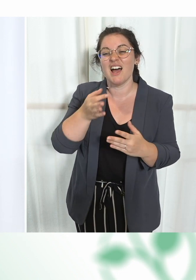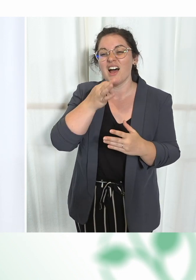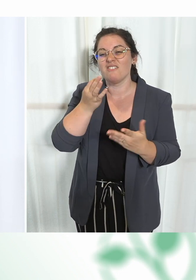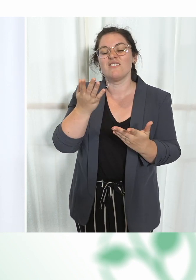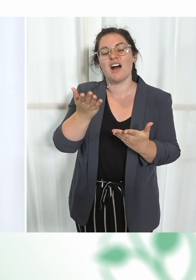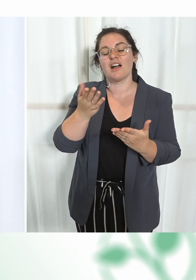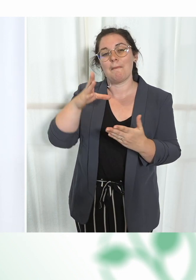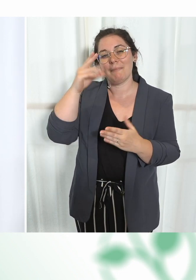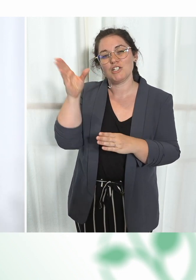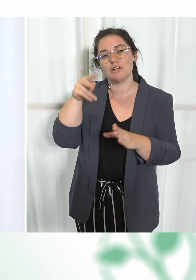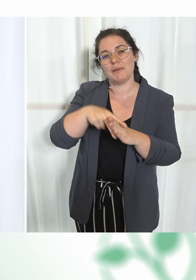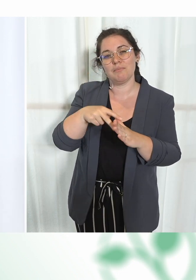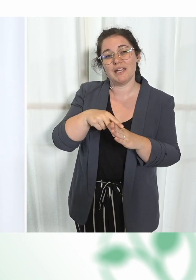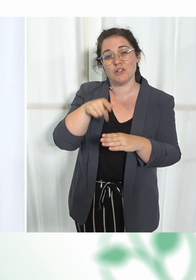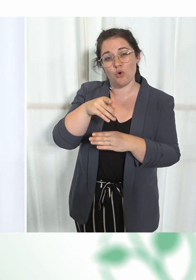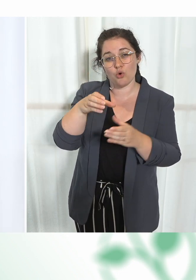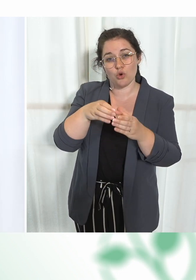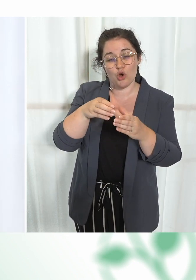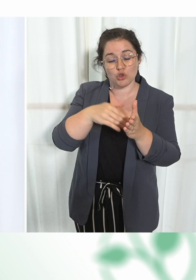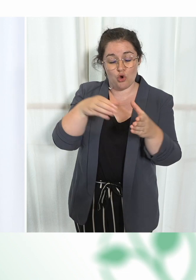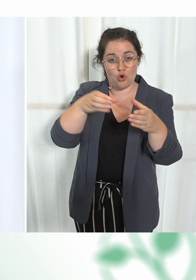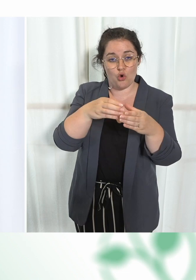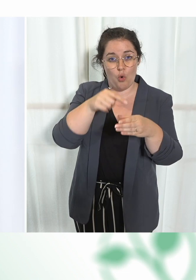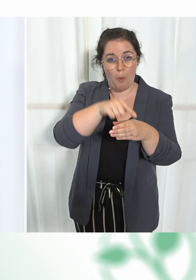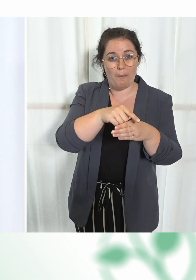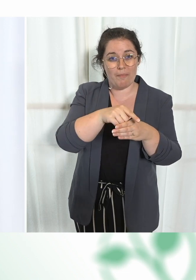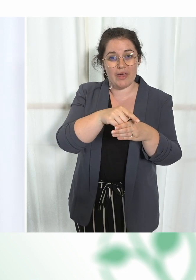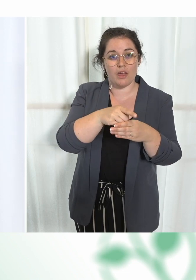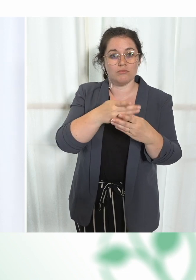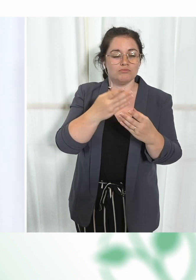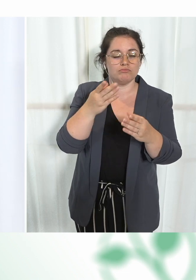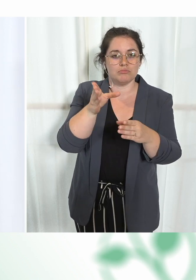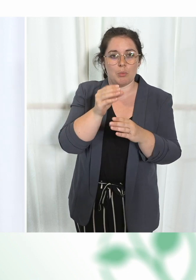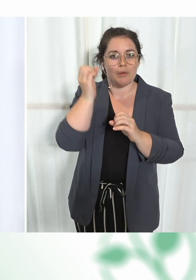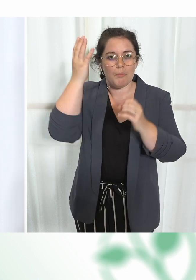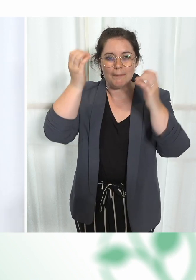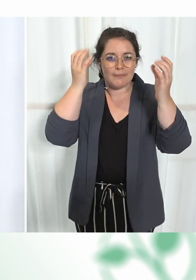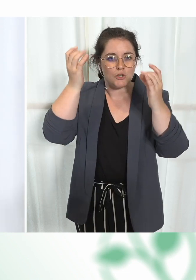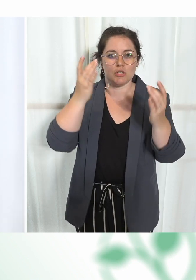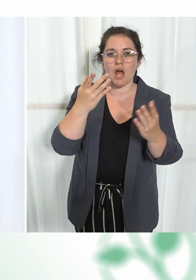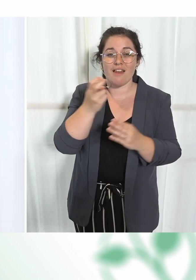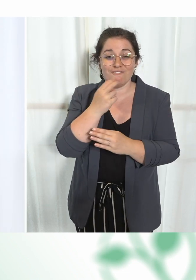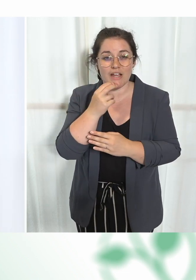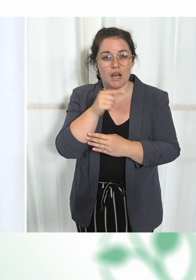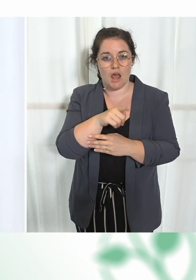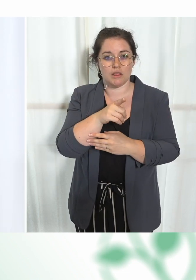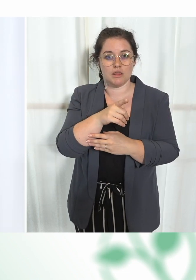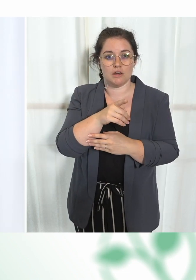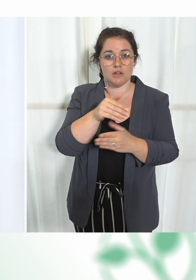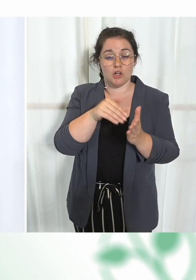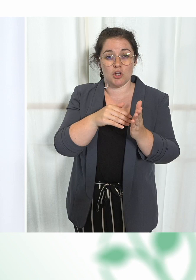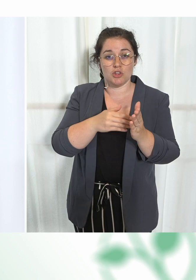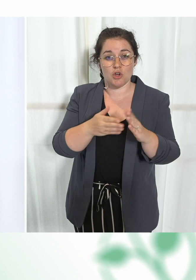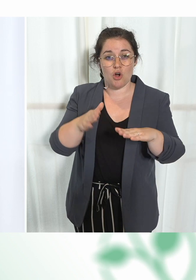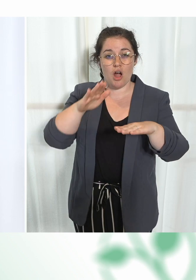mit Behinderung noch eine Potenzialgruppe, wenn man die entsprechende Kreativität mitbringt und den Willen, die noch